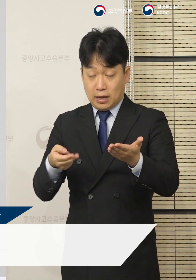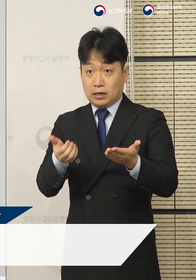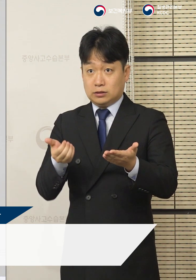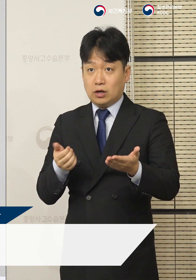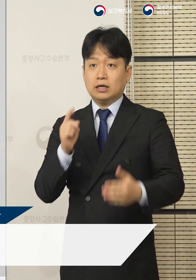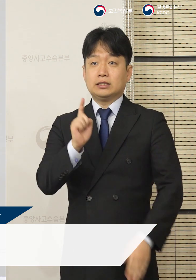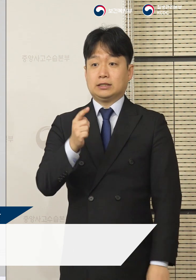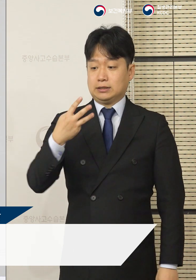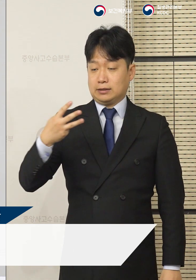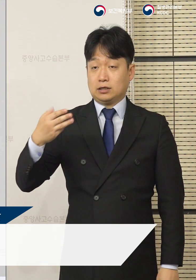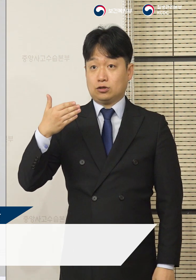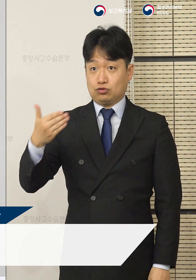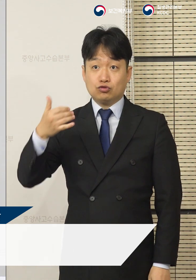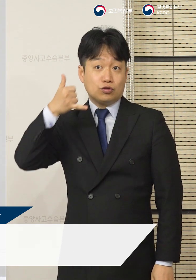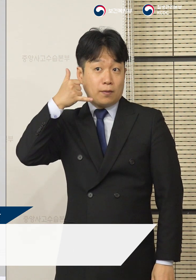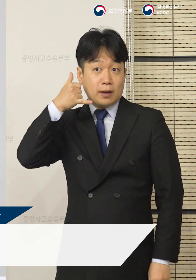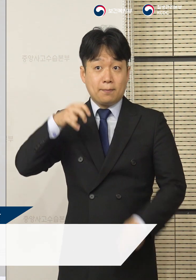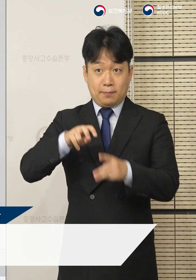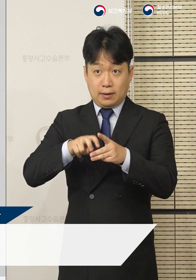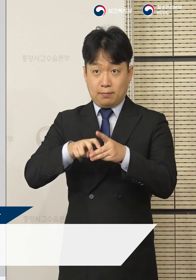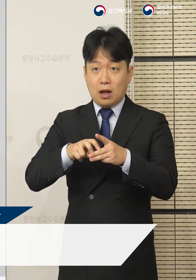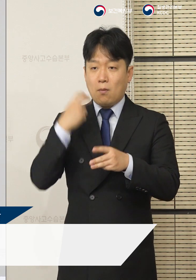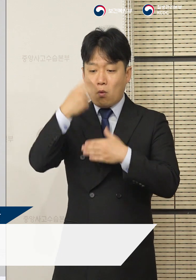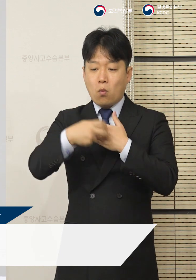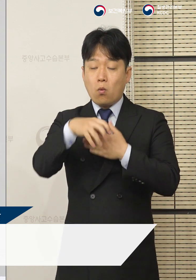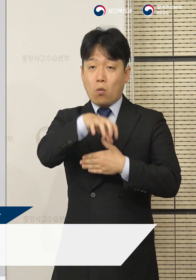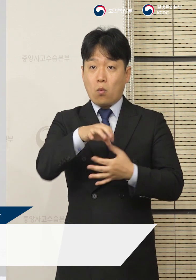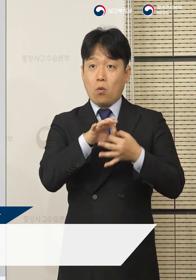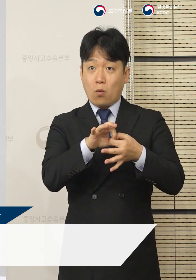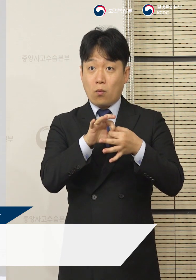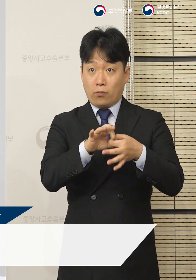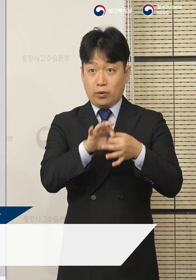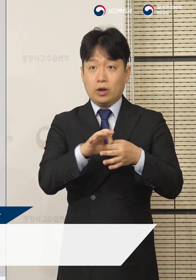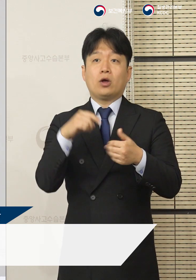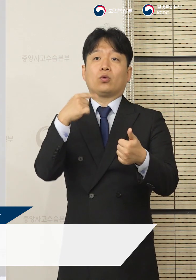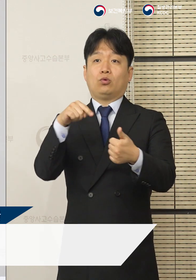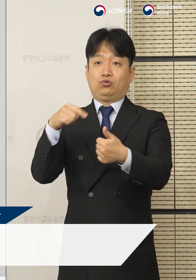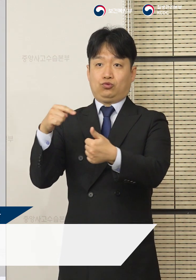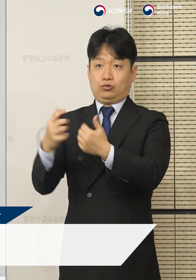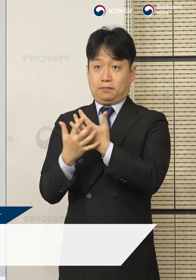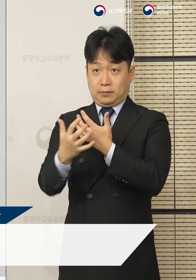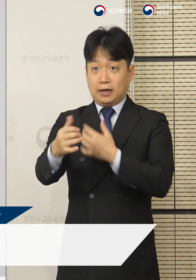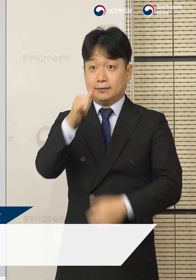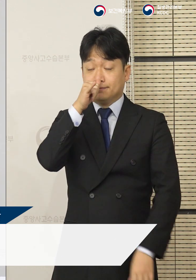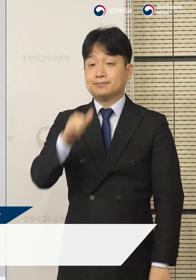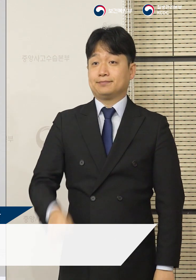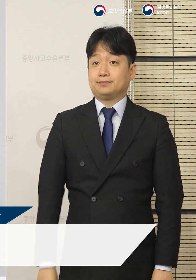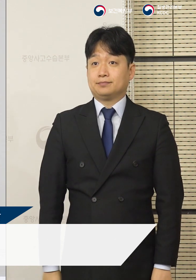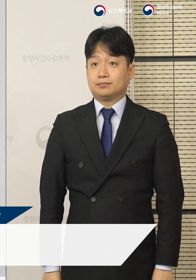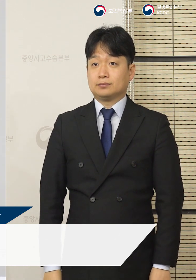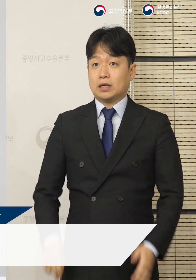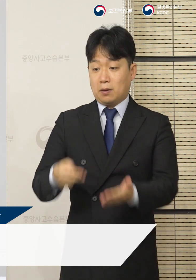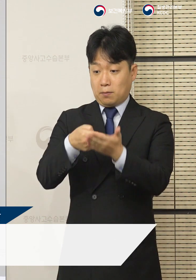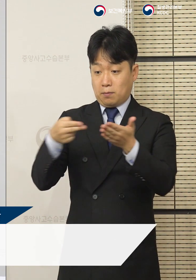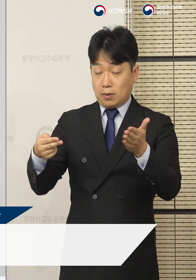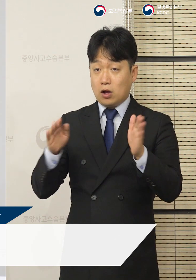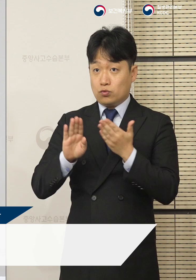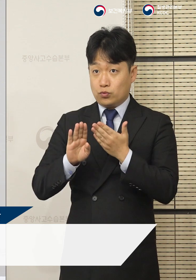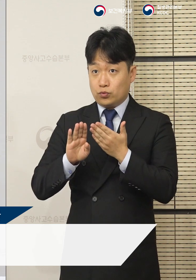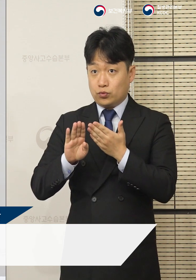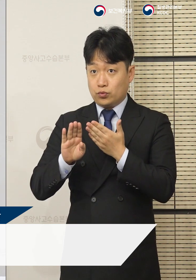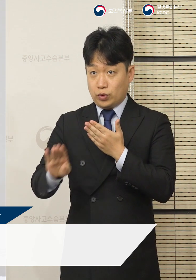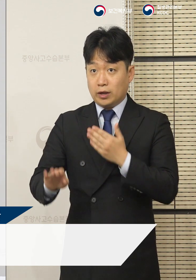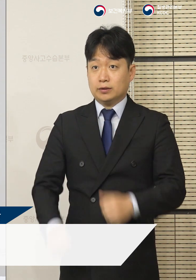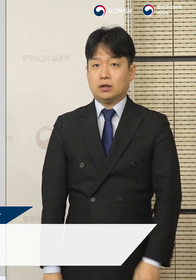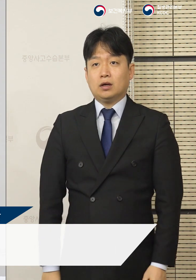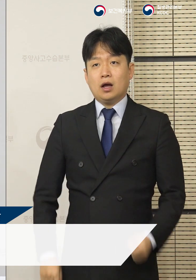퇴소 전 1339 콜센터와 보건소 이용 등에 관련한 보건교육을 받게 됩니다. 퇴소